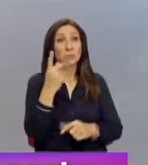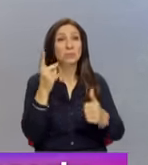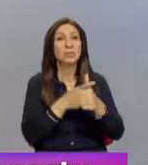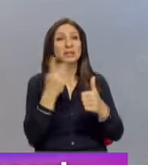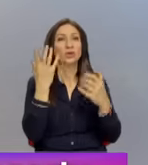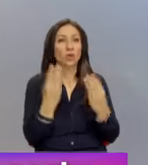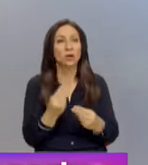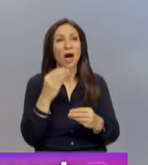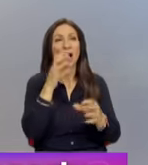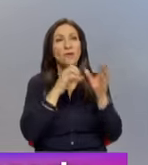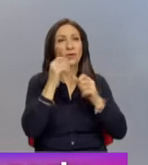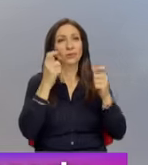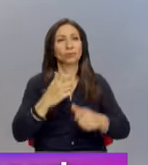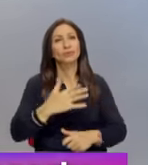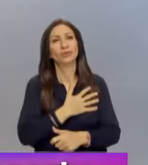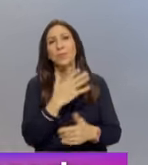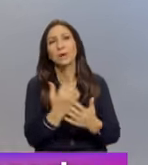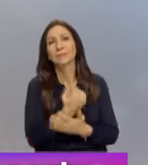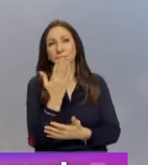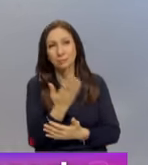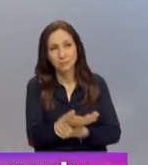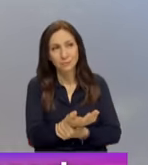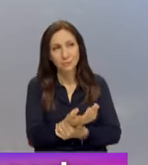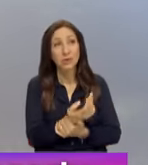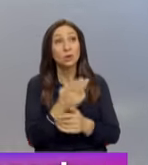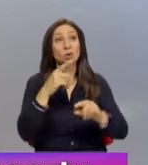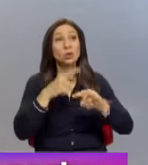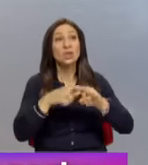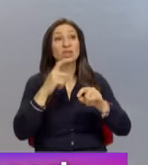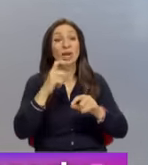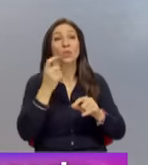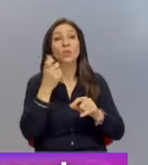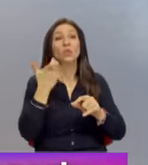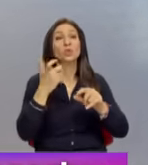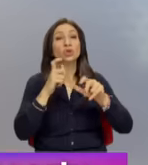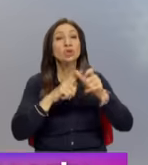birinci oldu Afyonkarahisar'ın belediye başkanı. Hüseyin Ceylan Uluçay